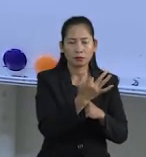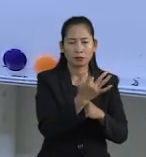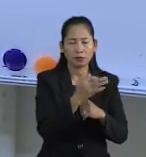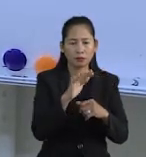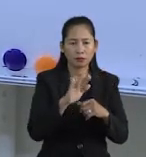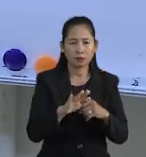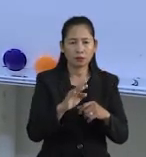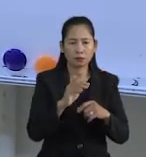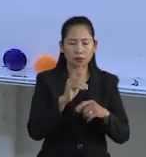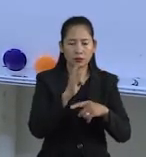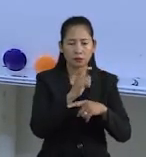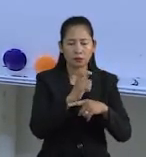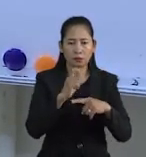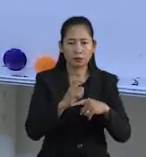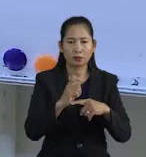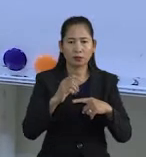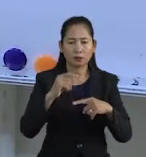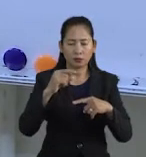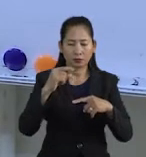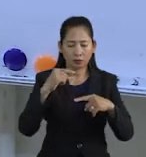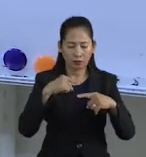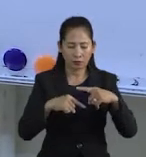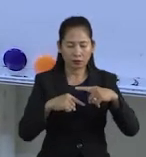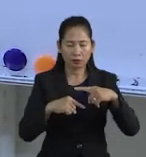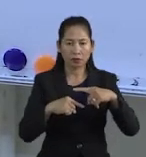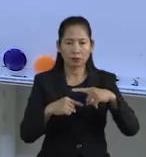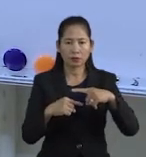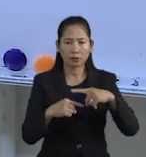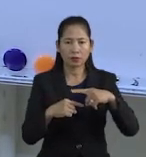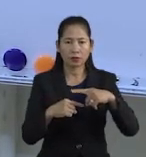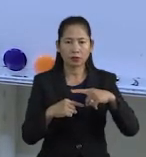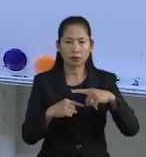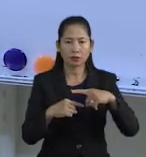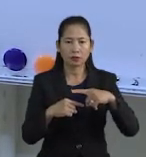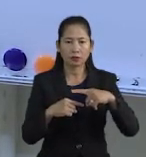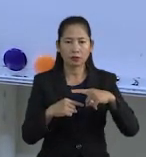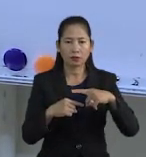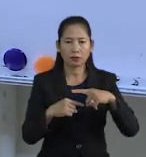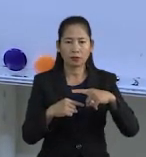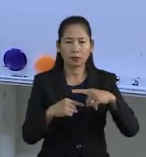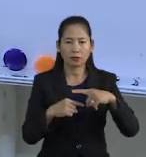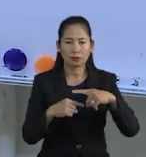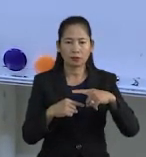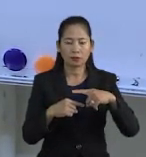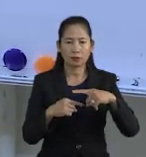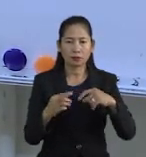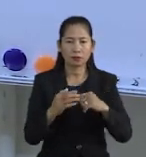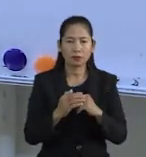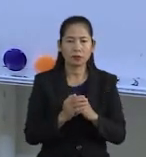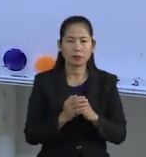và nơi tốn phía phía quan nè con nè và phía quan